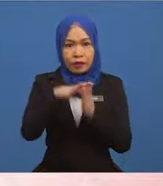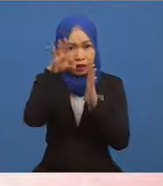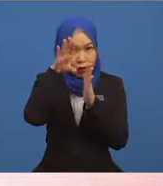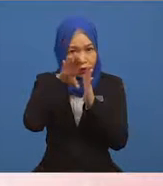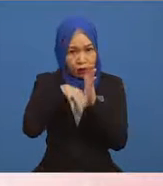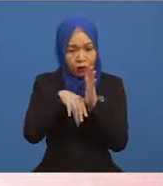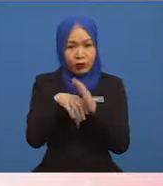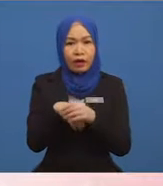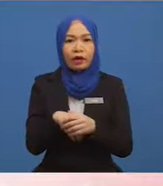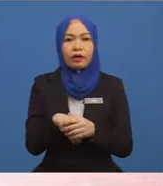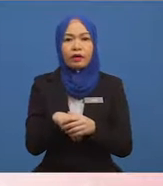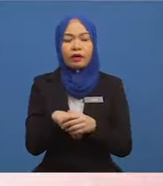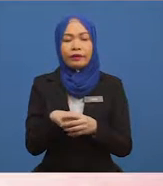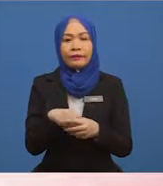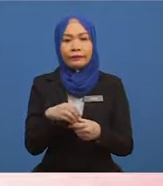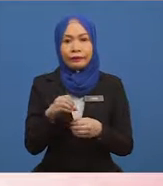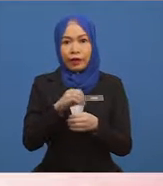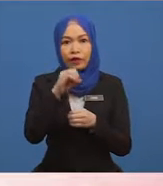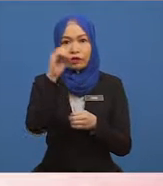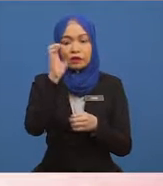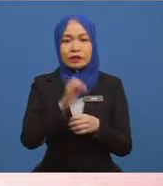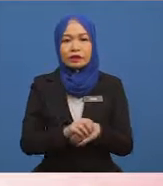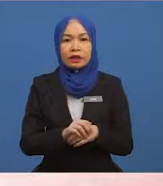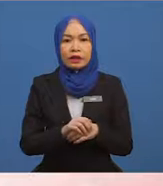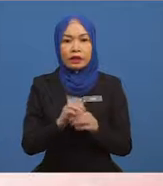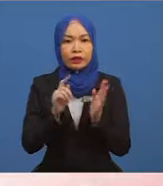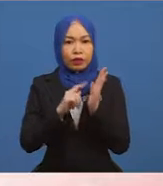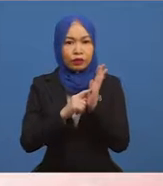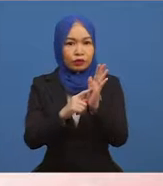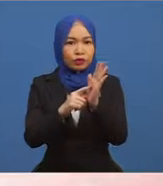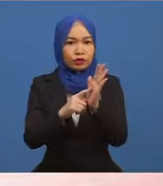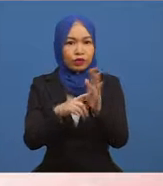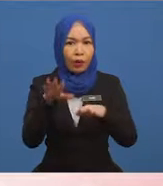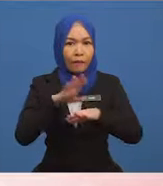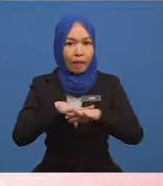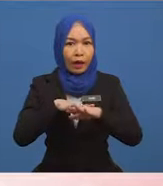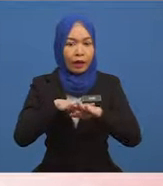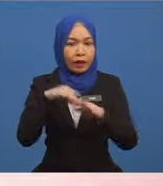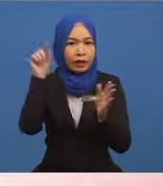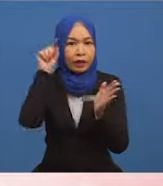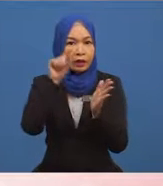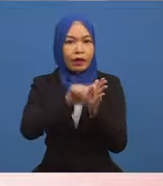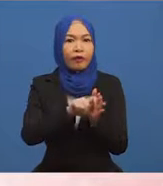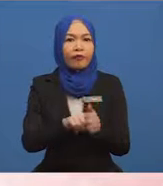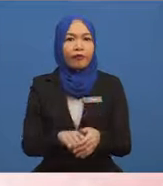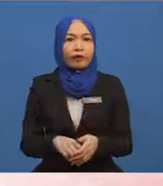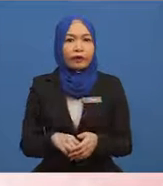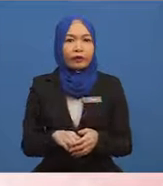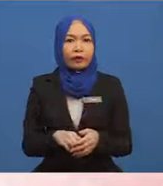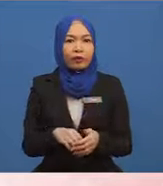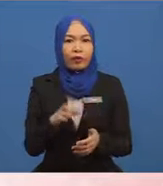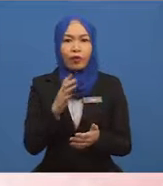hutang oksigen. Ia ditunjukkan pada lorekan yang berwarna merah.